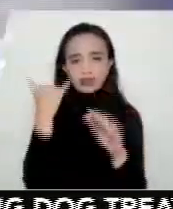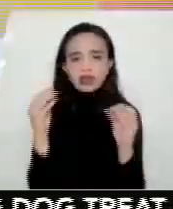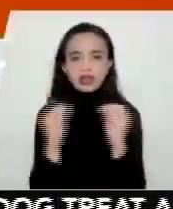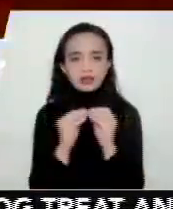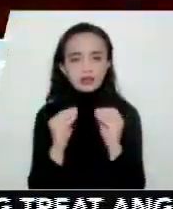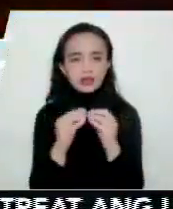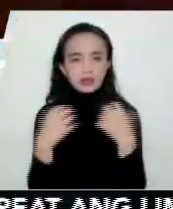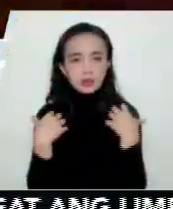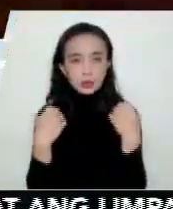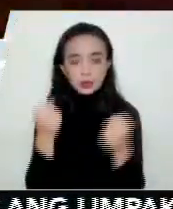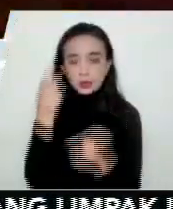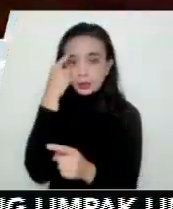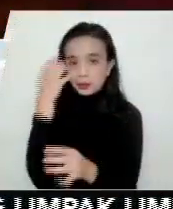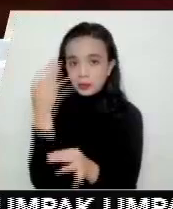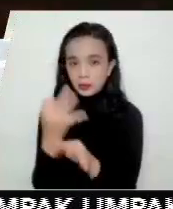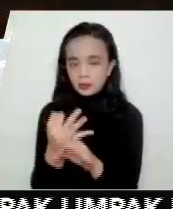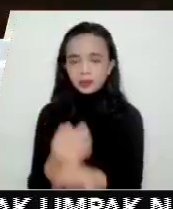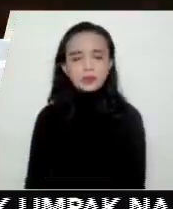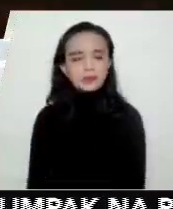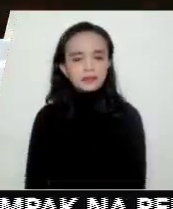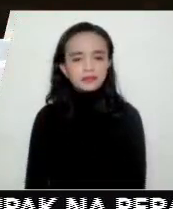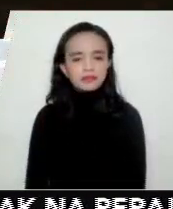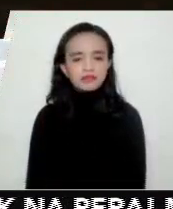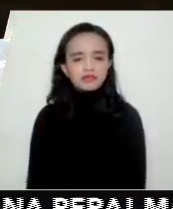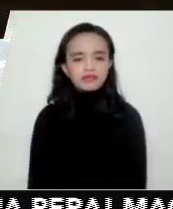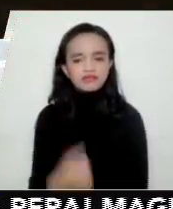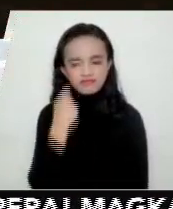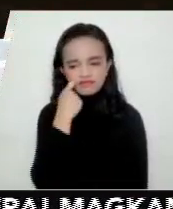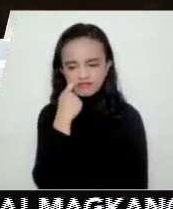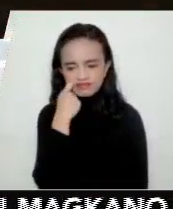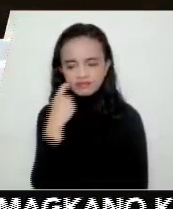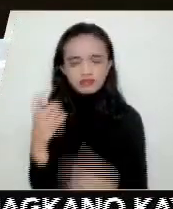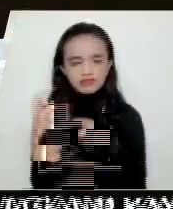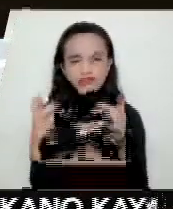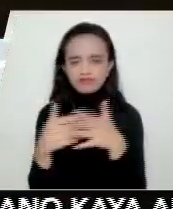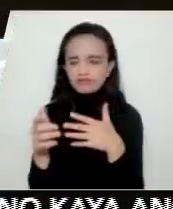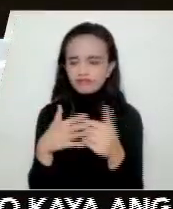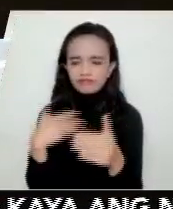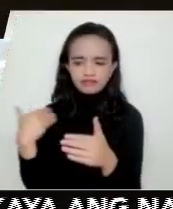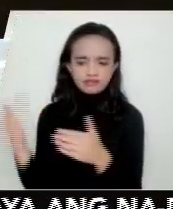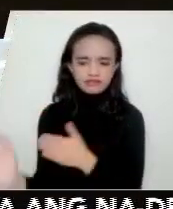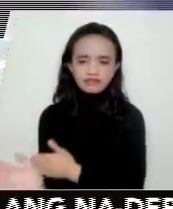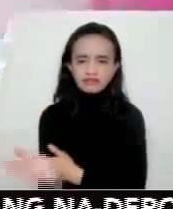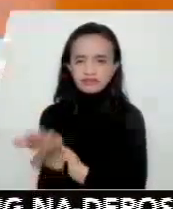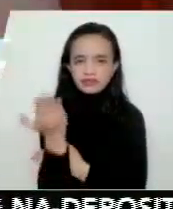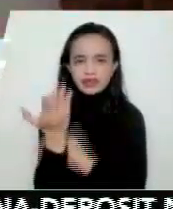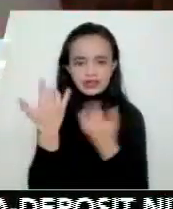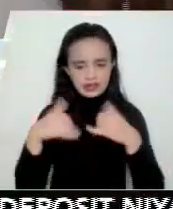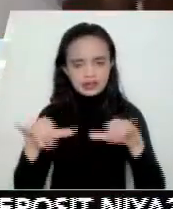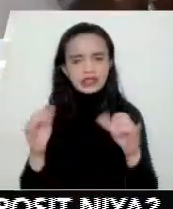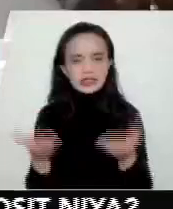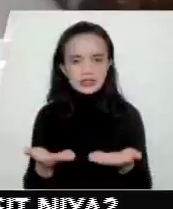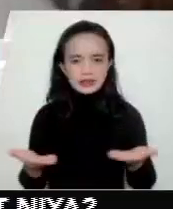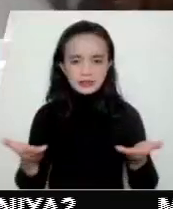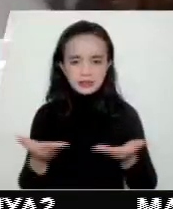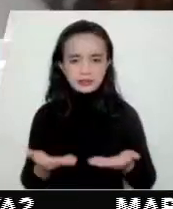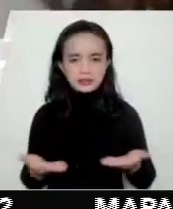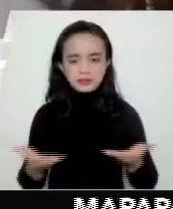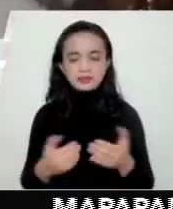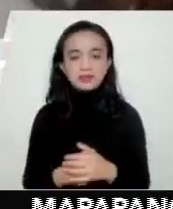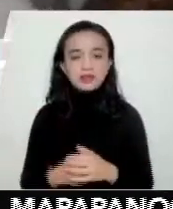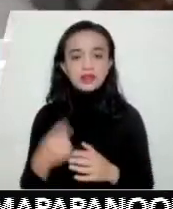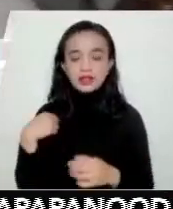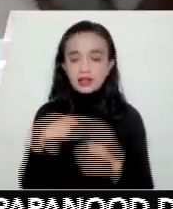pananampalataya. Kanina pa po kami dito, kahit umagahin kami dito, nandito pa rin po kami. Panata po na namin